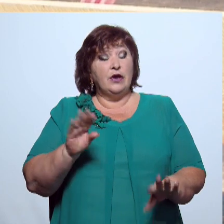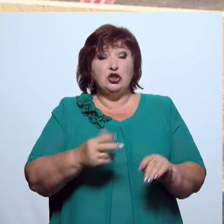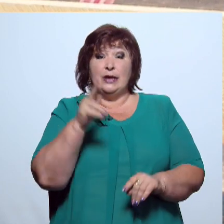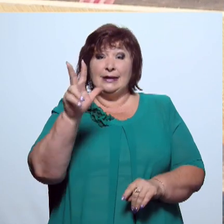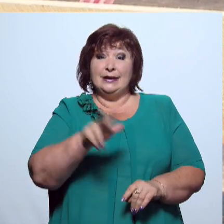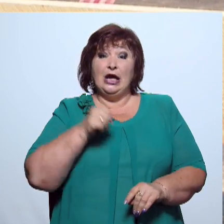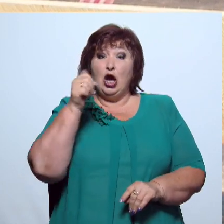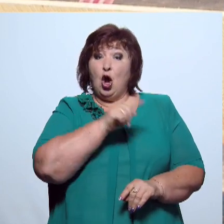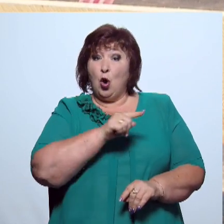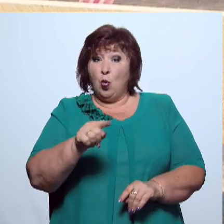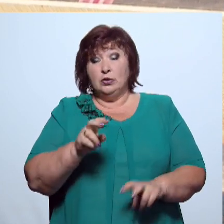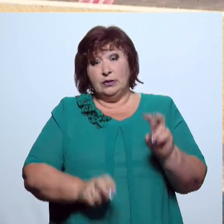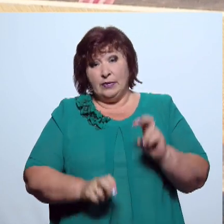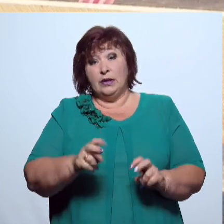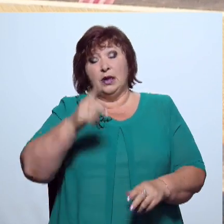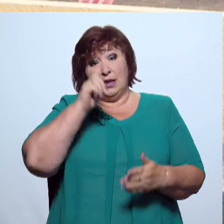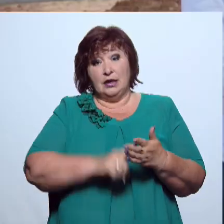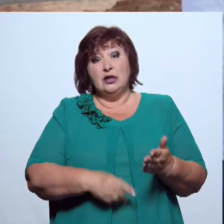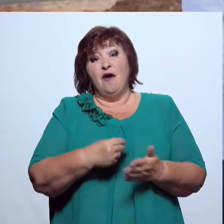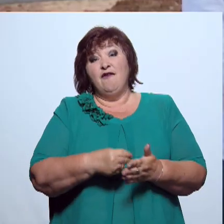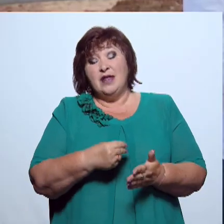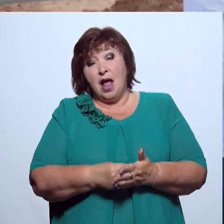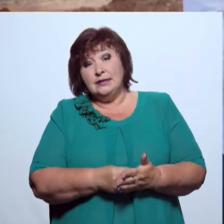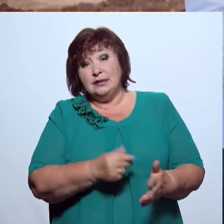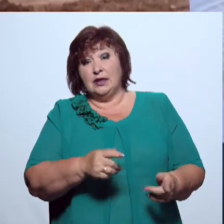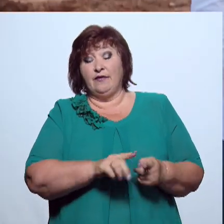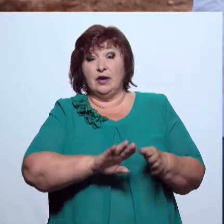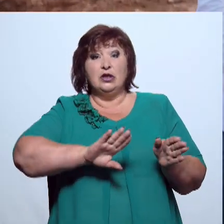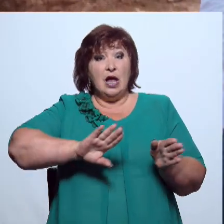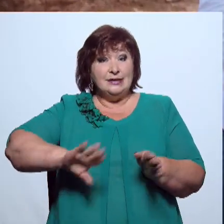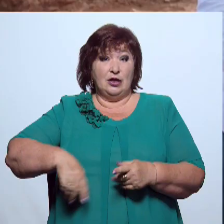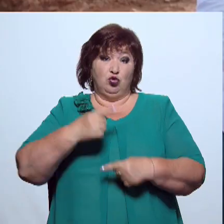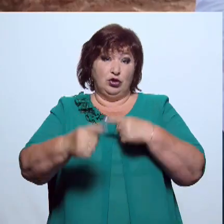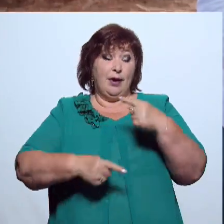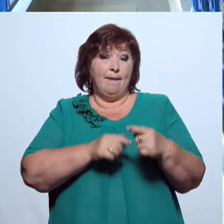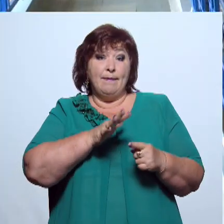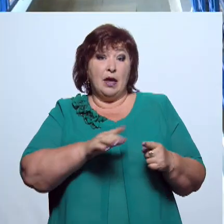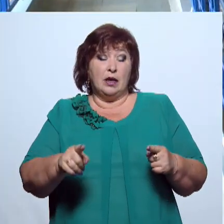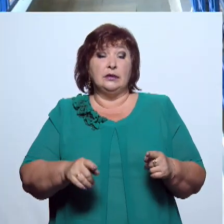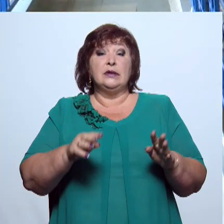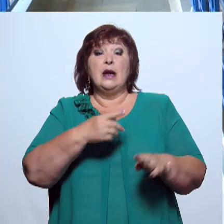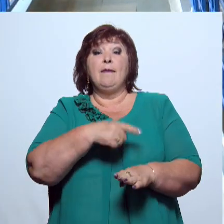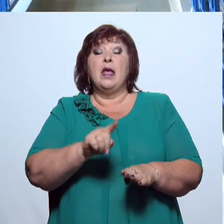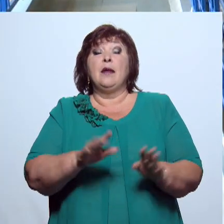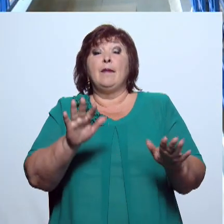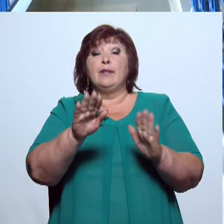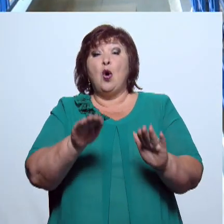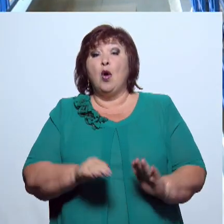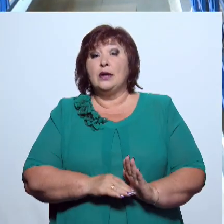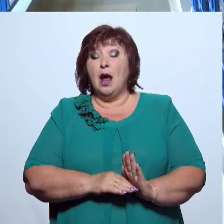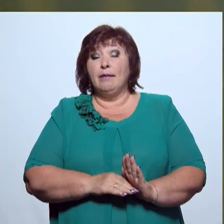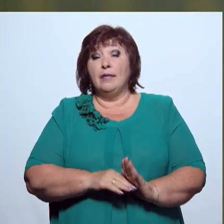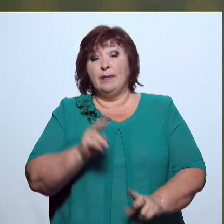3 года. На предприятии надеются получить финансирование и на оставшийся период. А еще в этом году, согласно инвест-программе, предприятие приступает